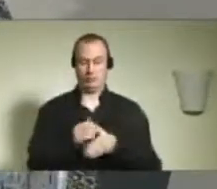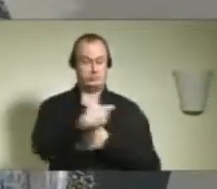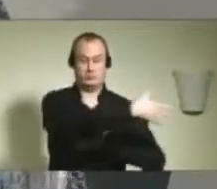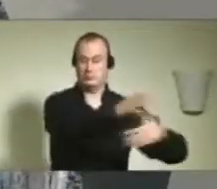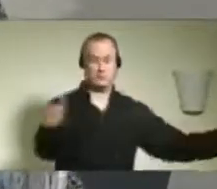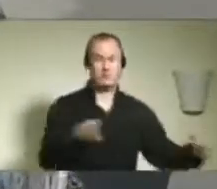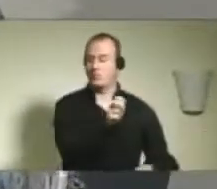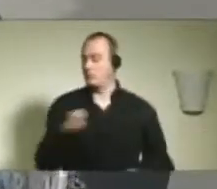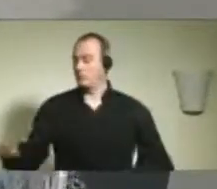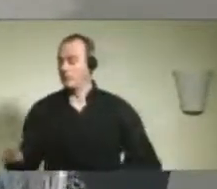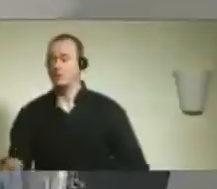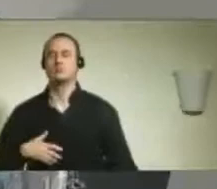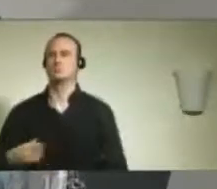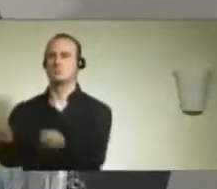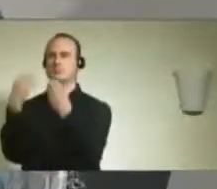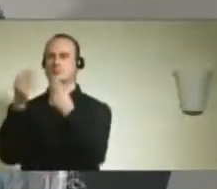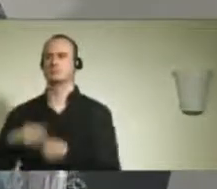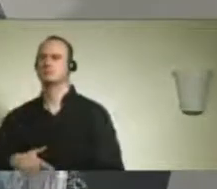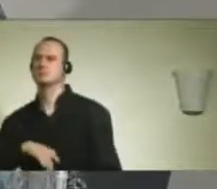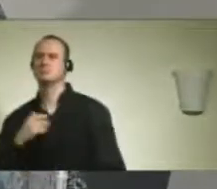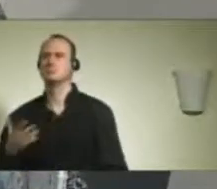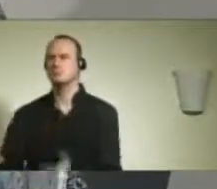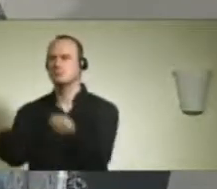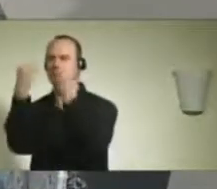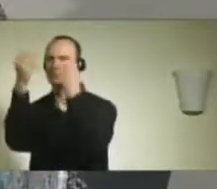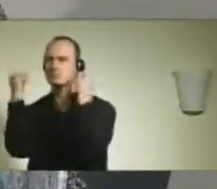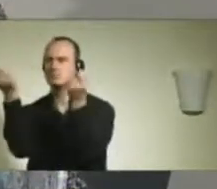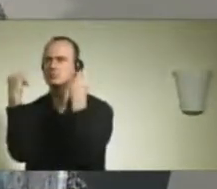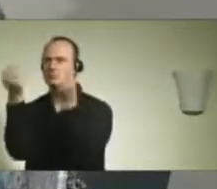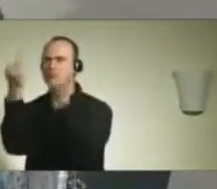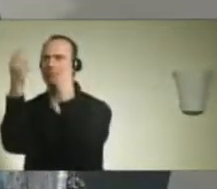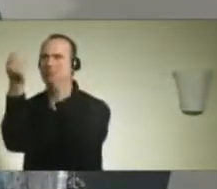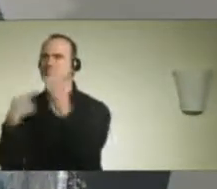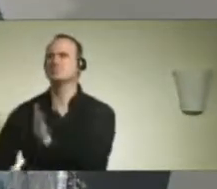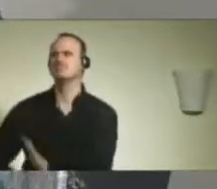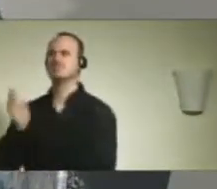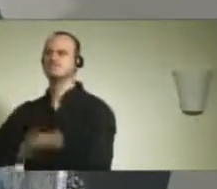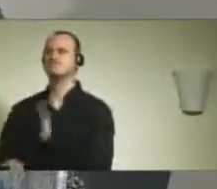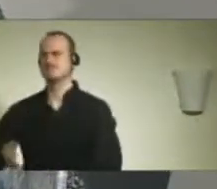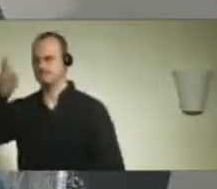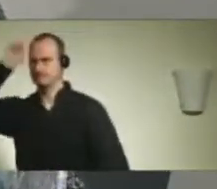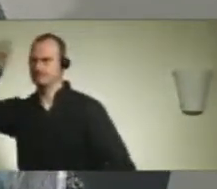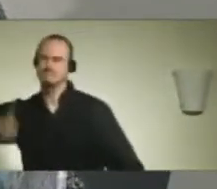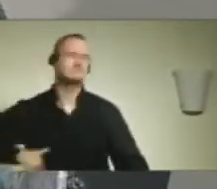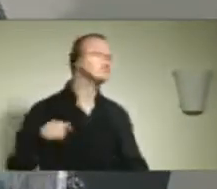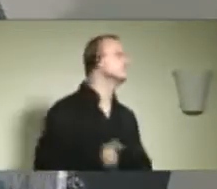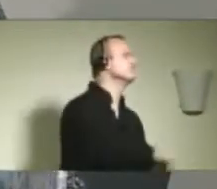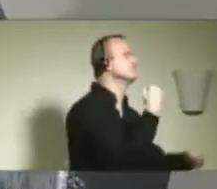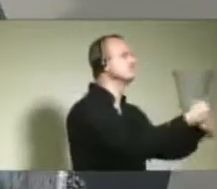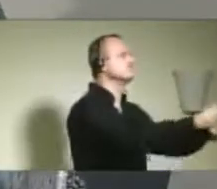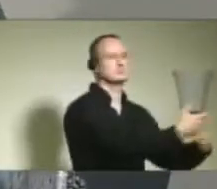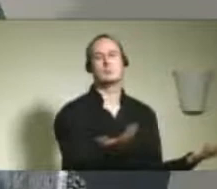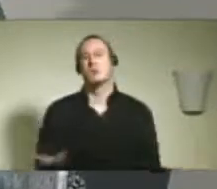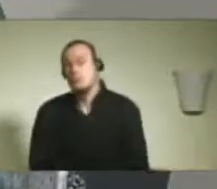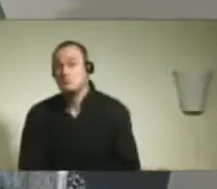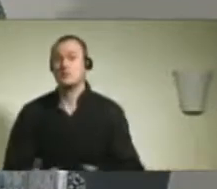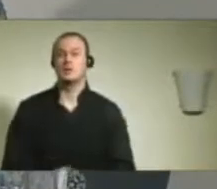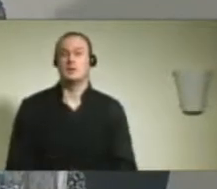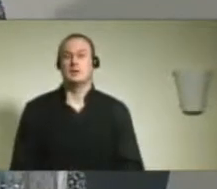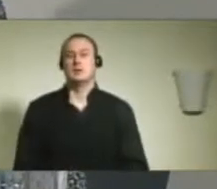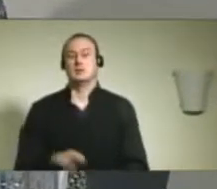apprennent ça vite fait, bien fait, rapidement. Et ça, syndicalement, on s'est battu là-dessus et ça commence à porter ses fruits. Et